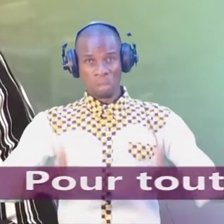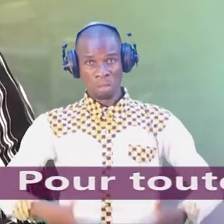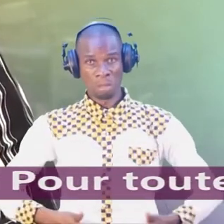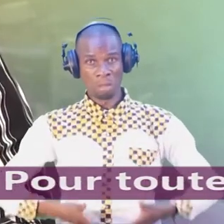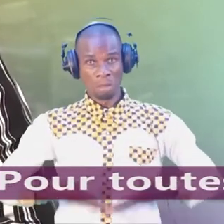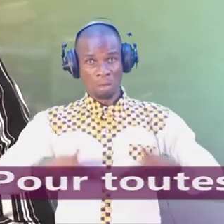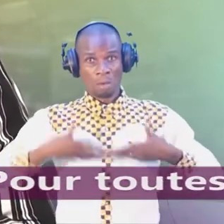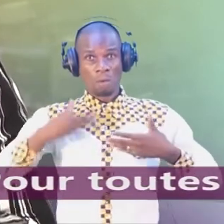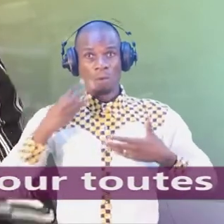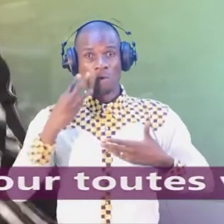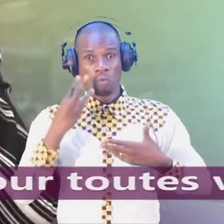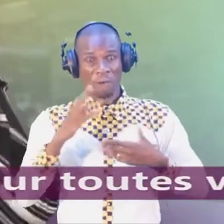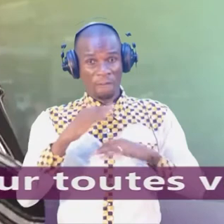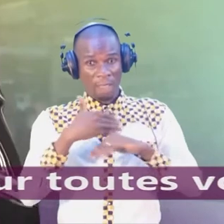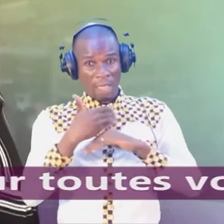masaa manane